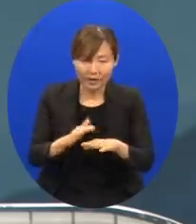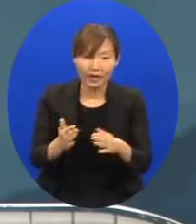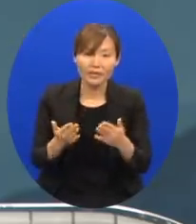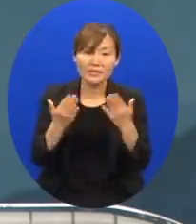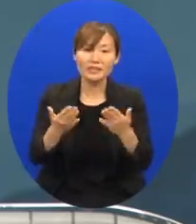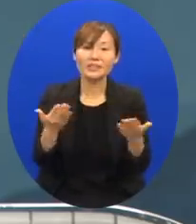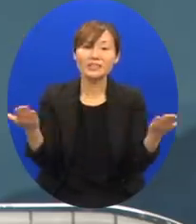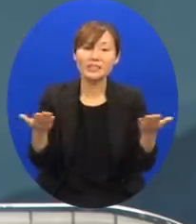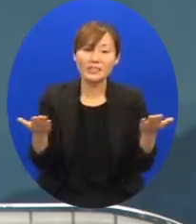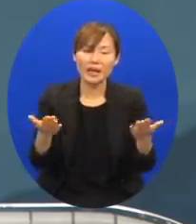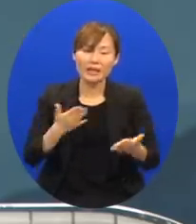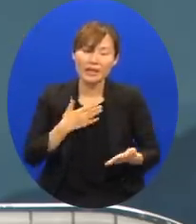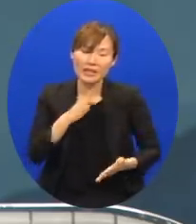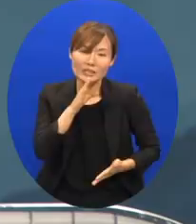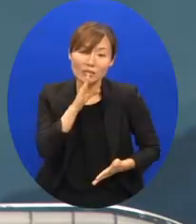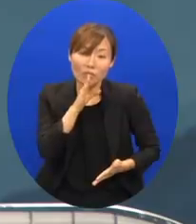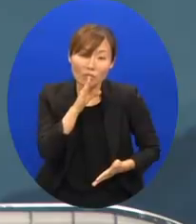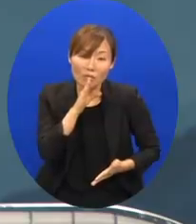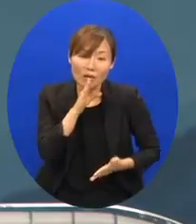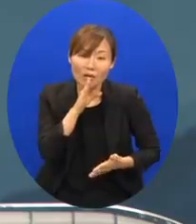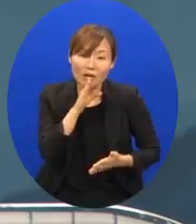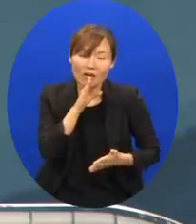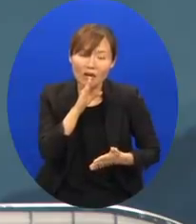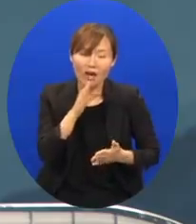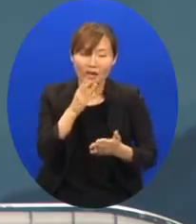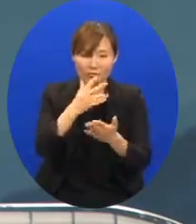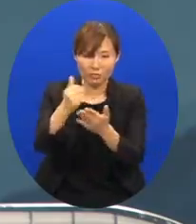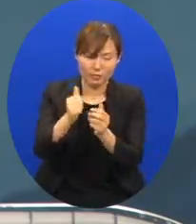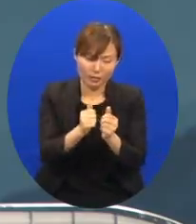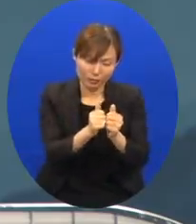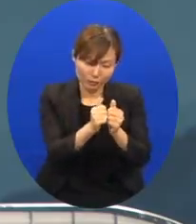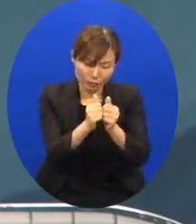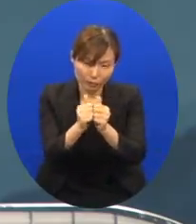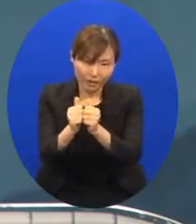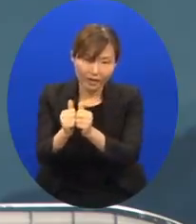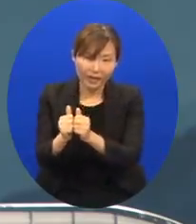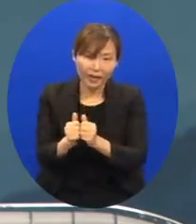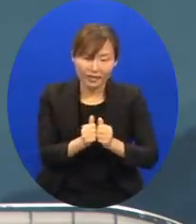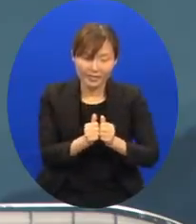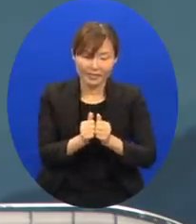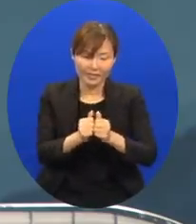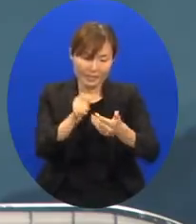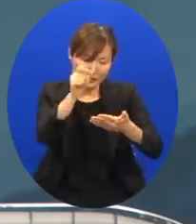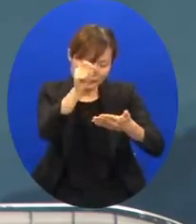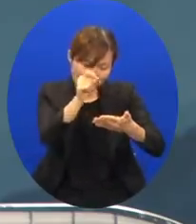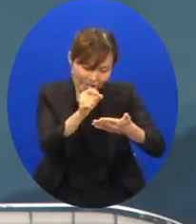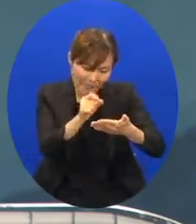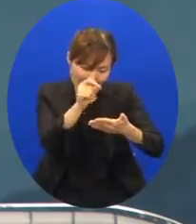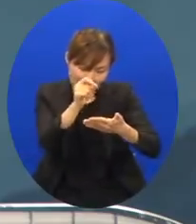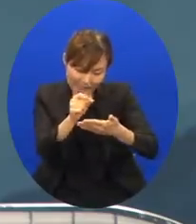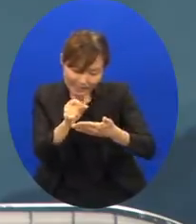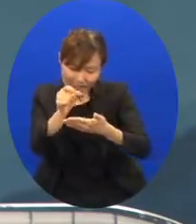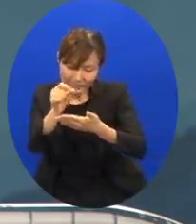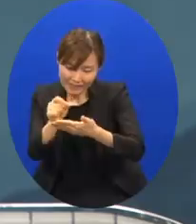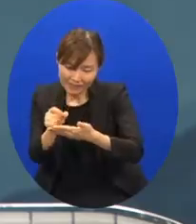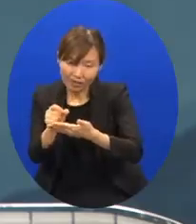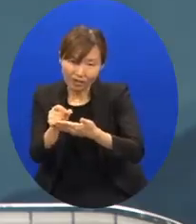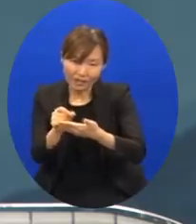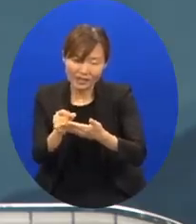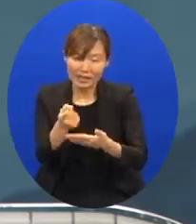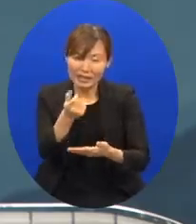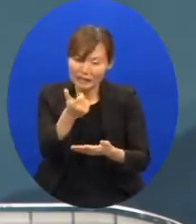그리고 내가 정말 주님과 동행하고 있는지 매일 내에 기록에 보는 일이 절대로 작은 이게 아닙니다